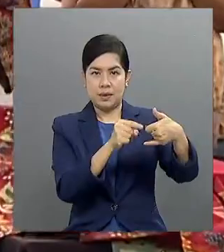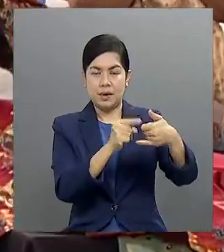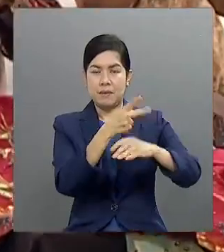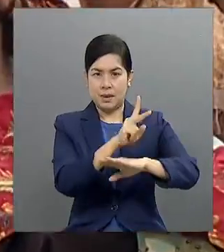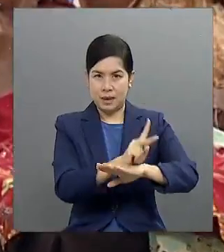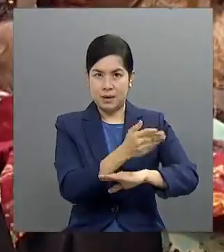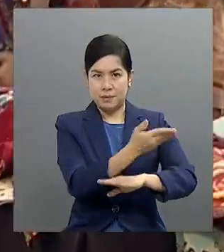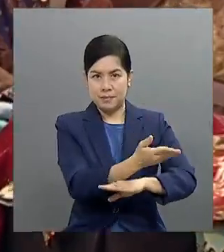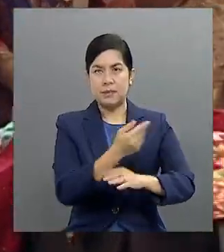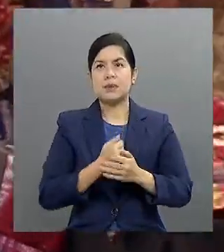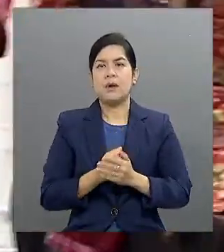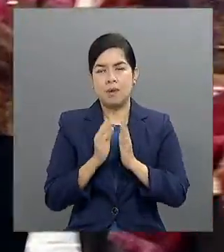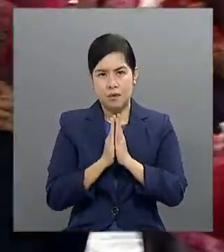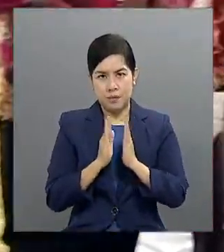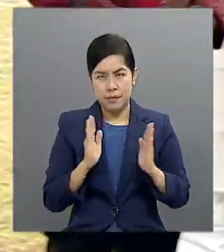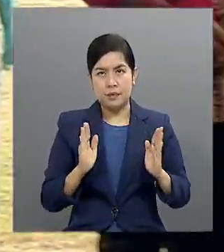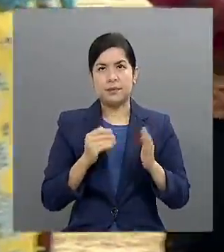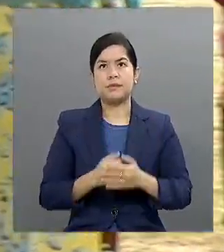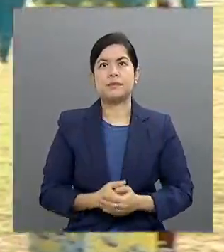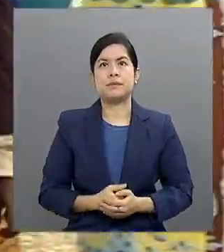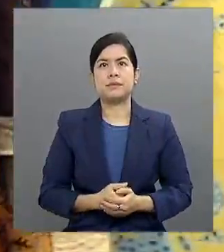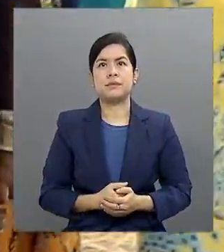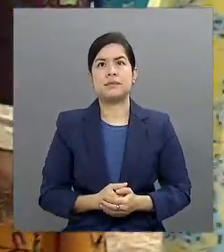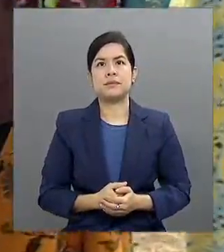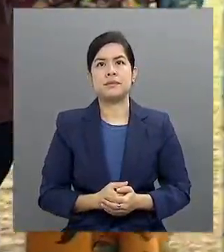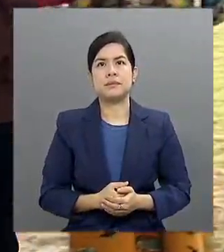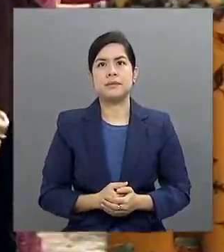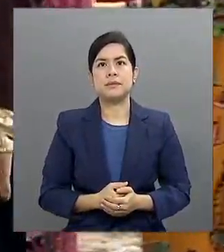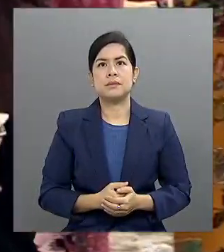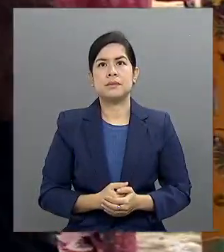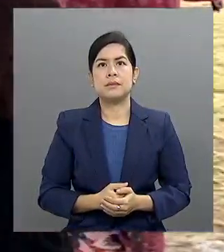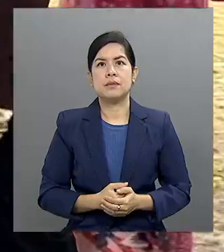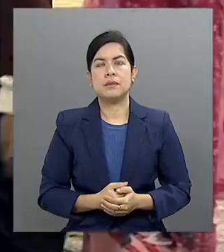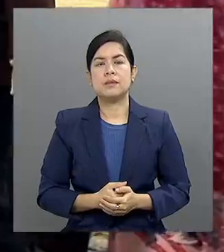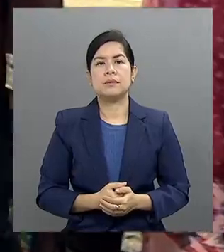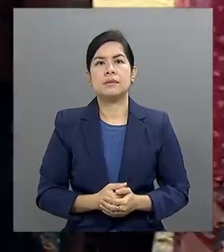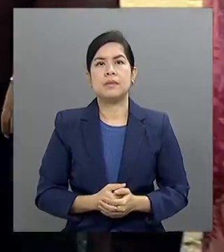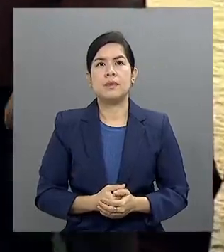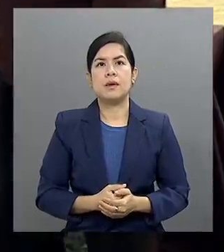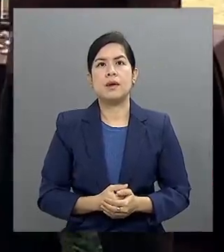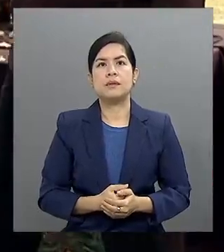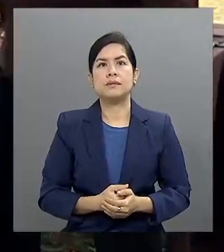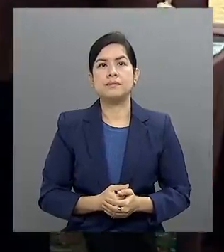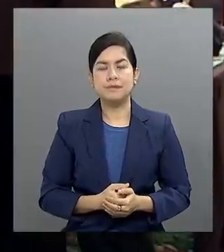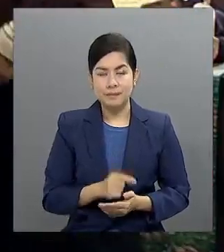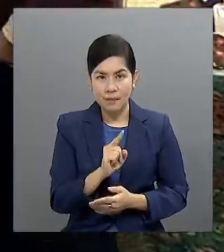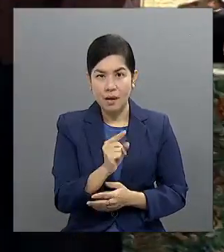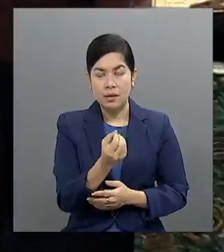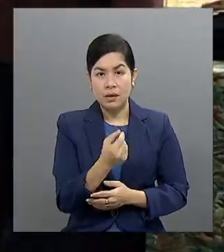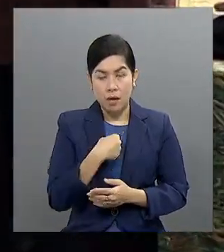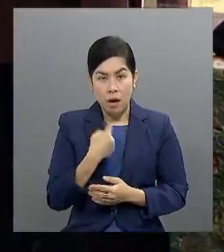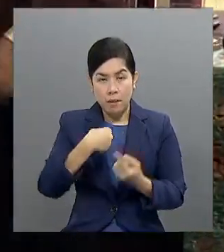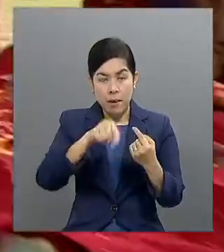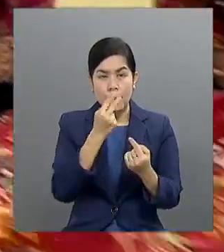ไปหน่อยเดี๋ยวจบรายการหนูไปลองชุดแน่นอน ค ุณสมยศคะยังมีพาตรงนี้ด้วยก็คือเครื่องประดับที่บอกอายุไปฟาร์มไข่มุกมาแล้วไข่มุ